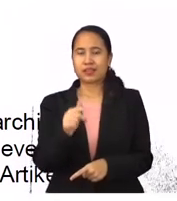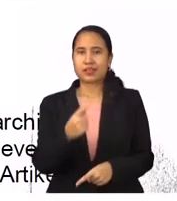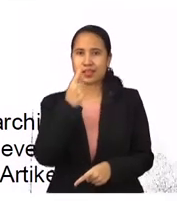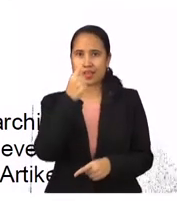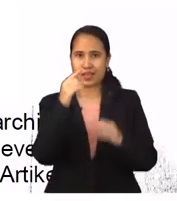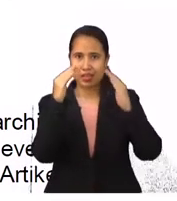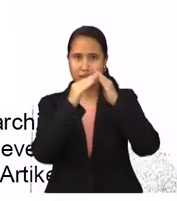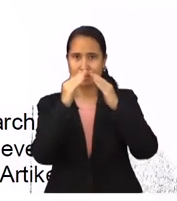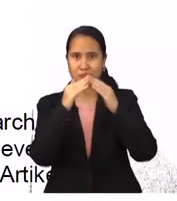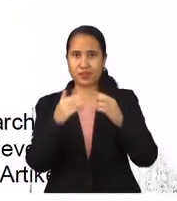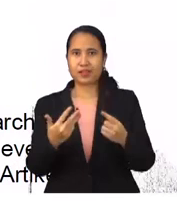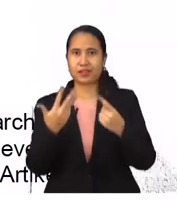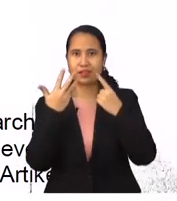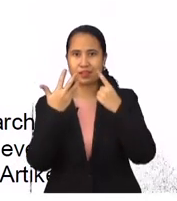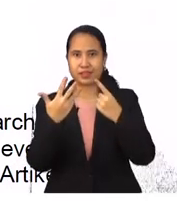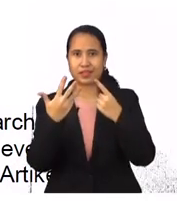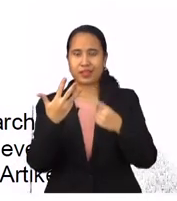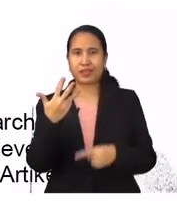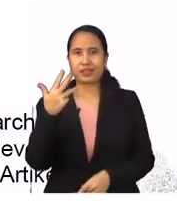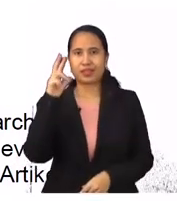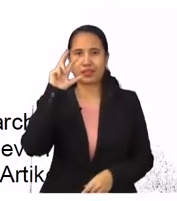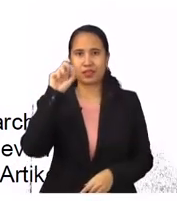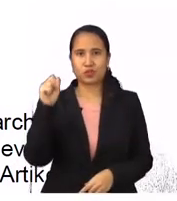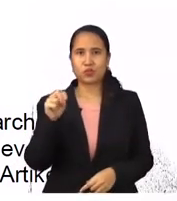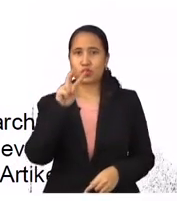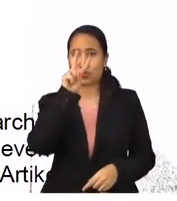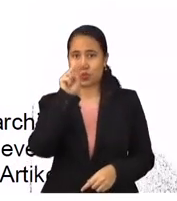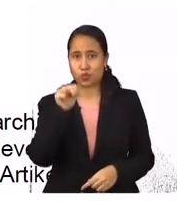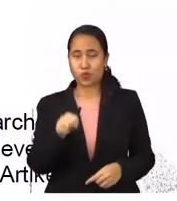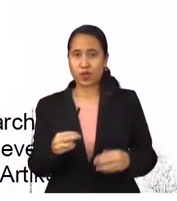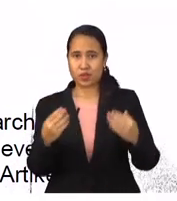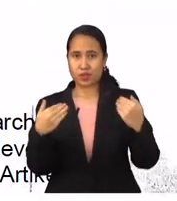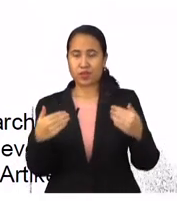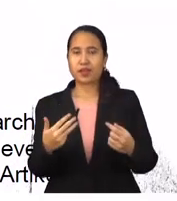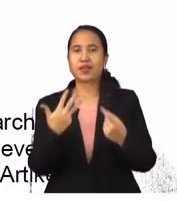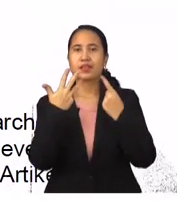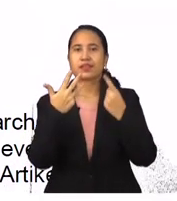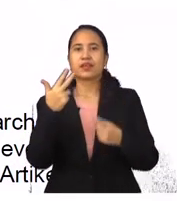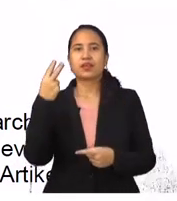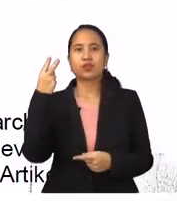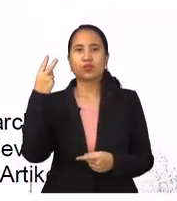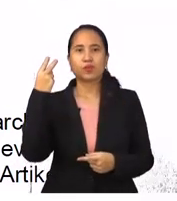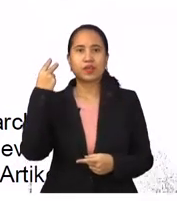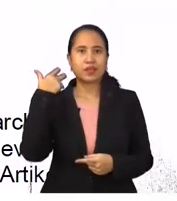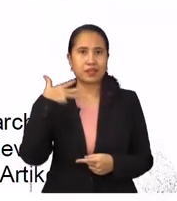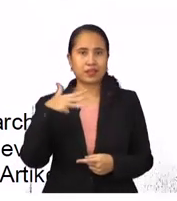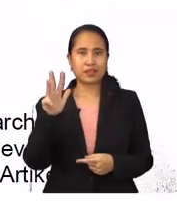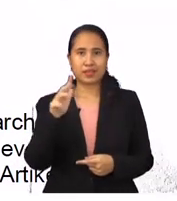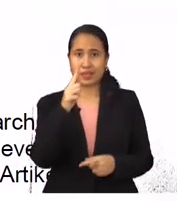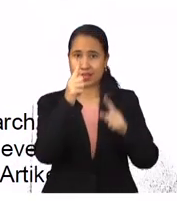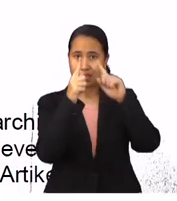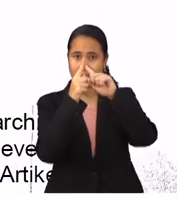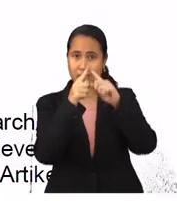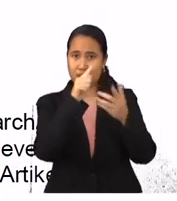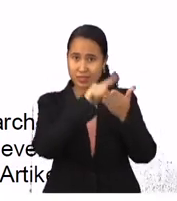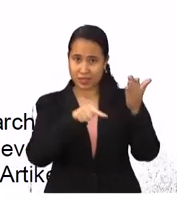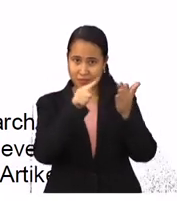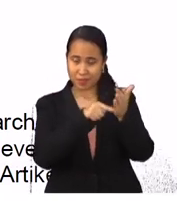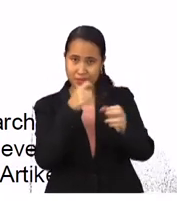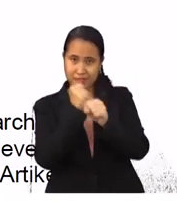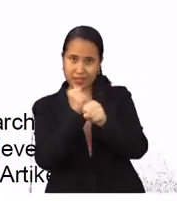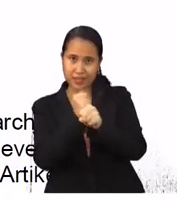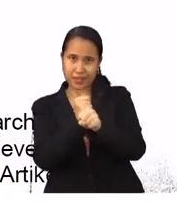april 1980 en 20 augustus 1992 één strafbare feiten hebben